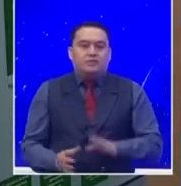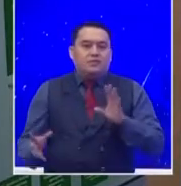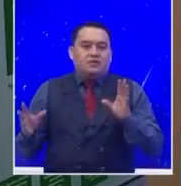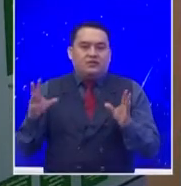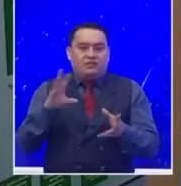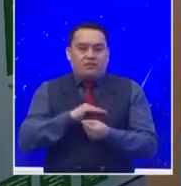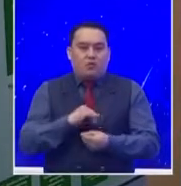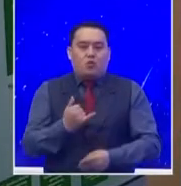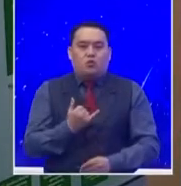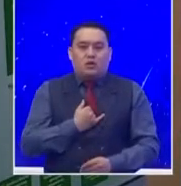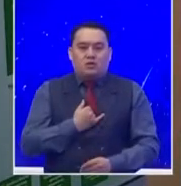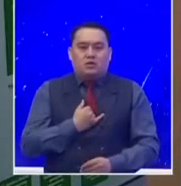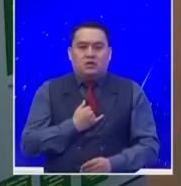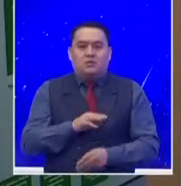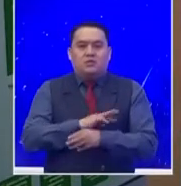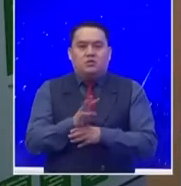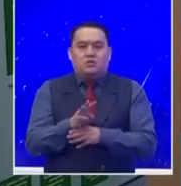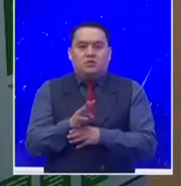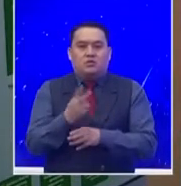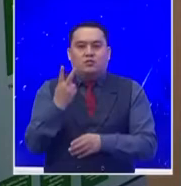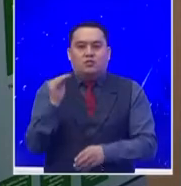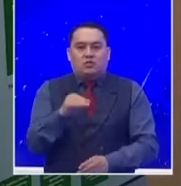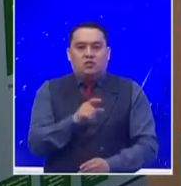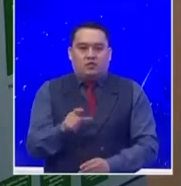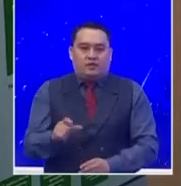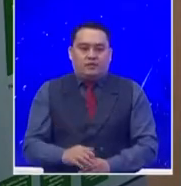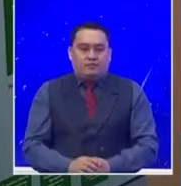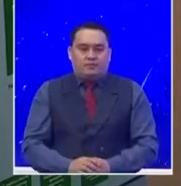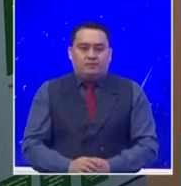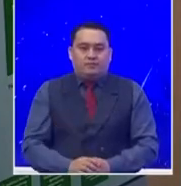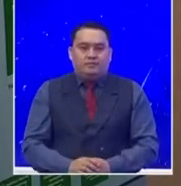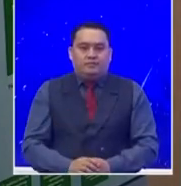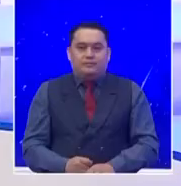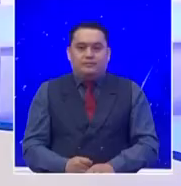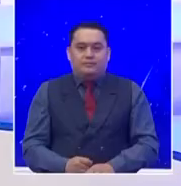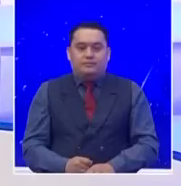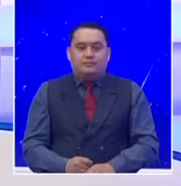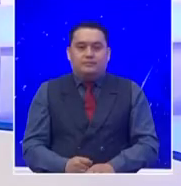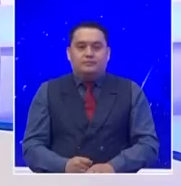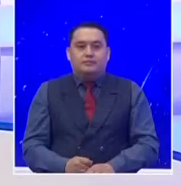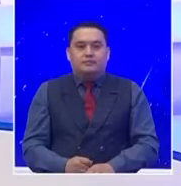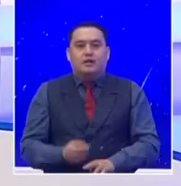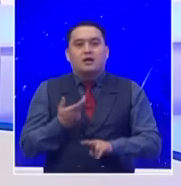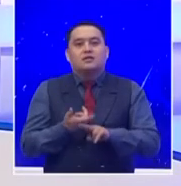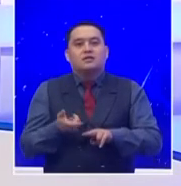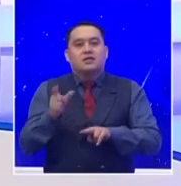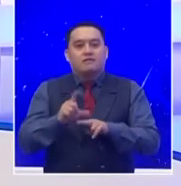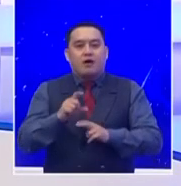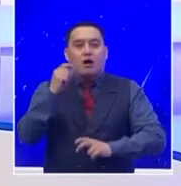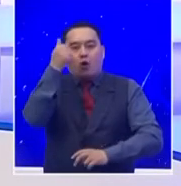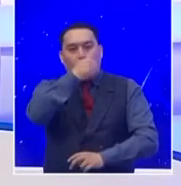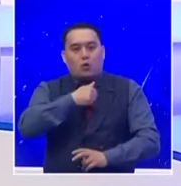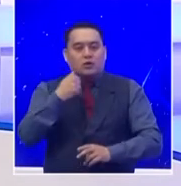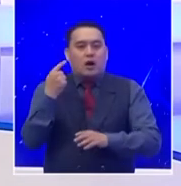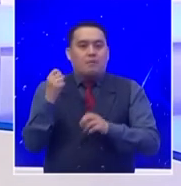мы охватили около 2000 человек трудоустройством. С этого года на предприятиях